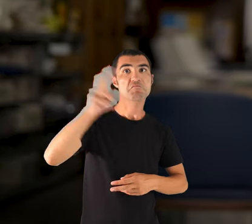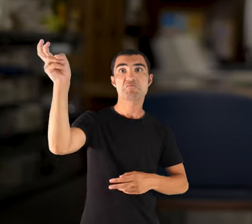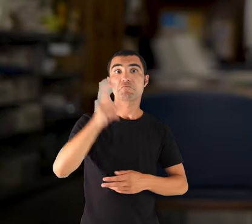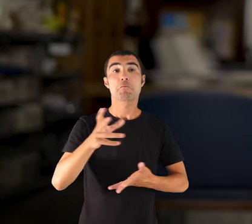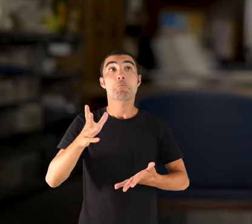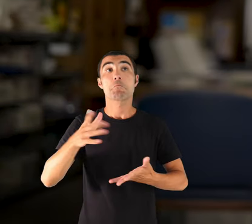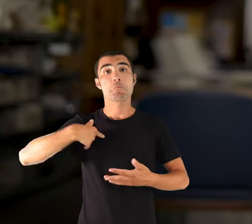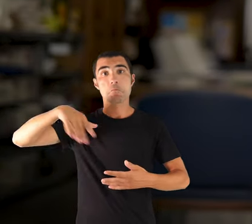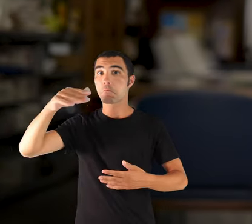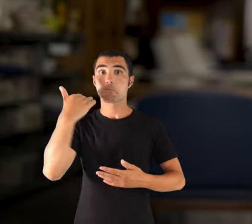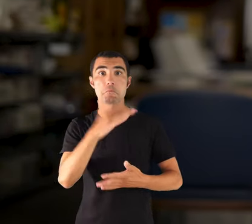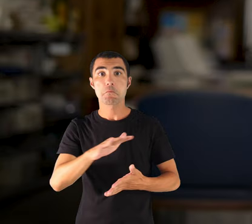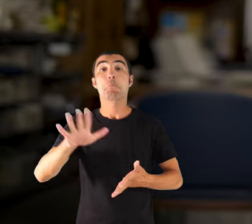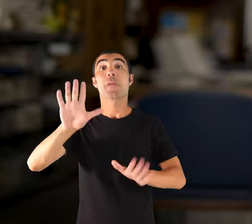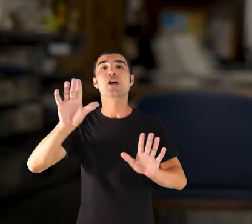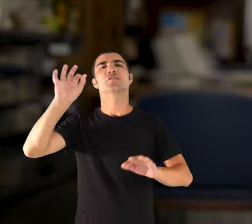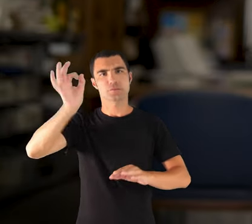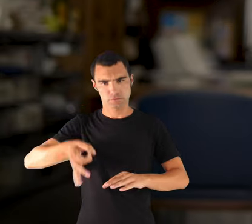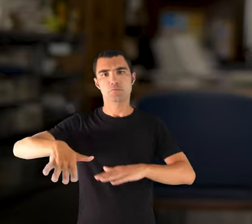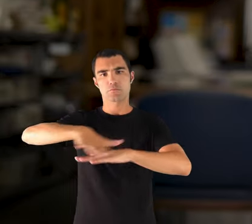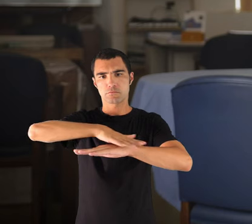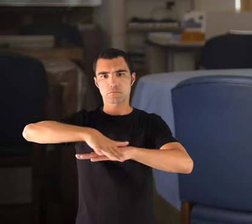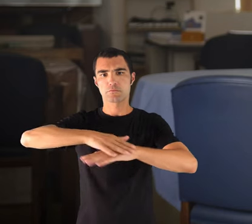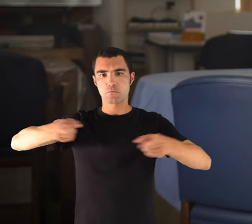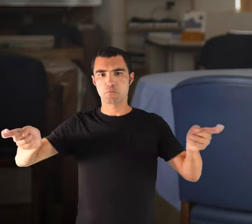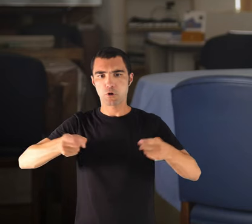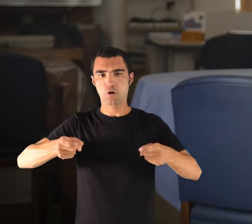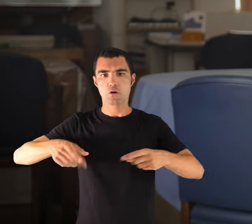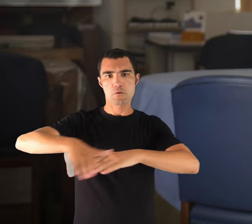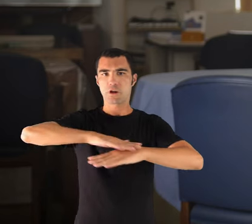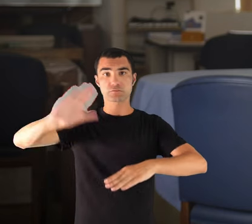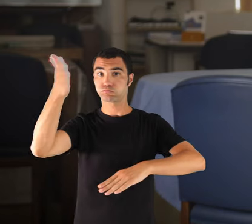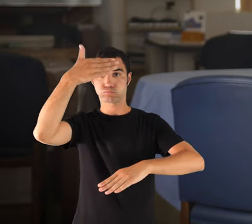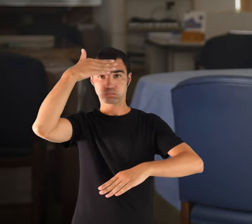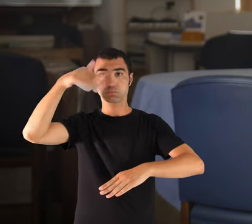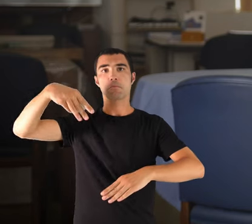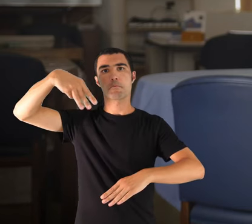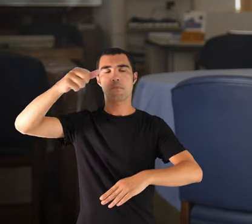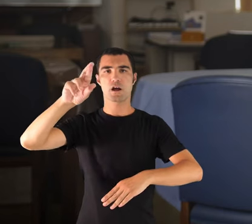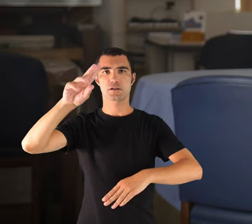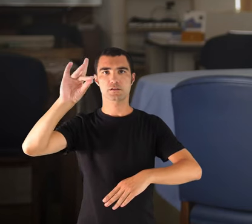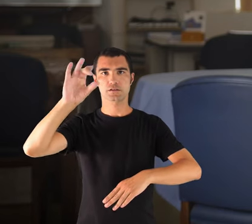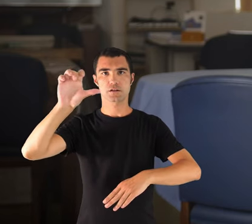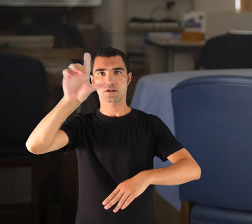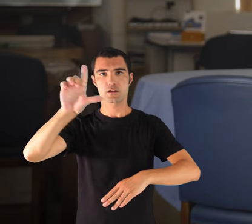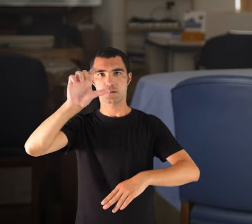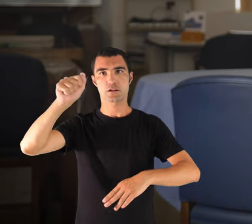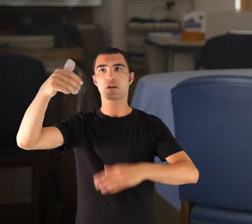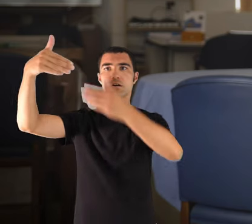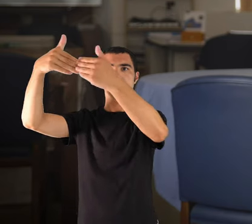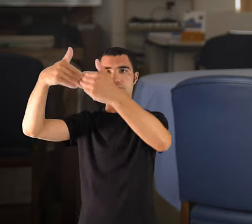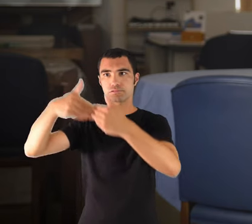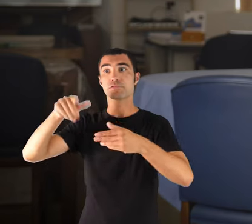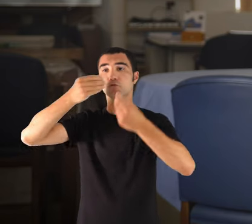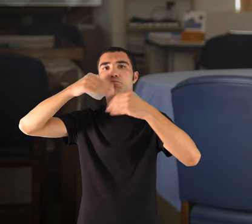base, el principal de tots, era Marsella. L'història del meu predí, l'història del meu predí, ja la conec de quan va venir aquí,